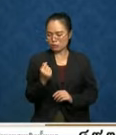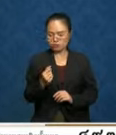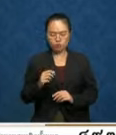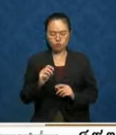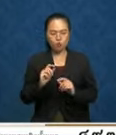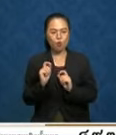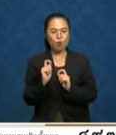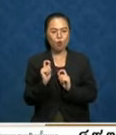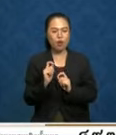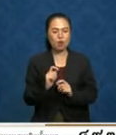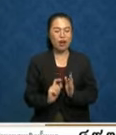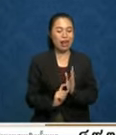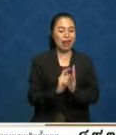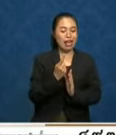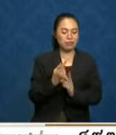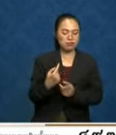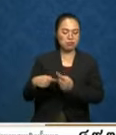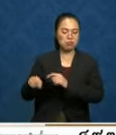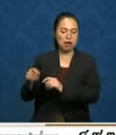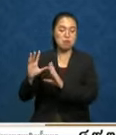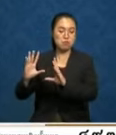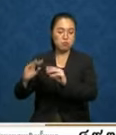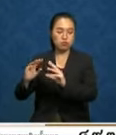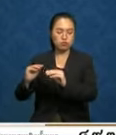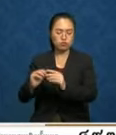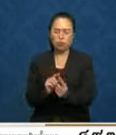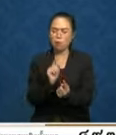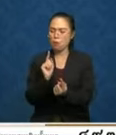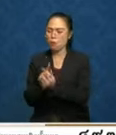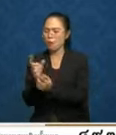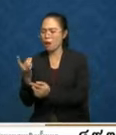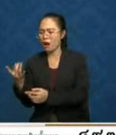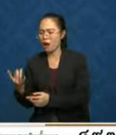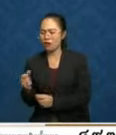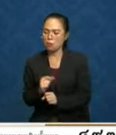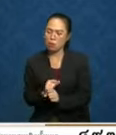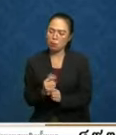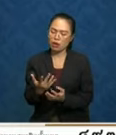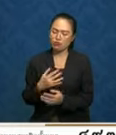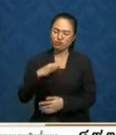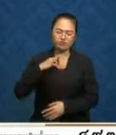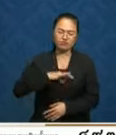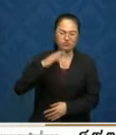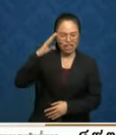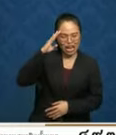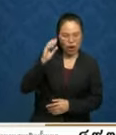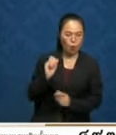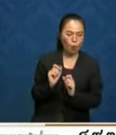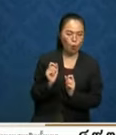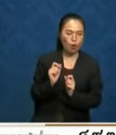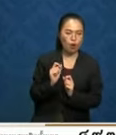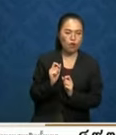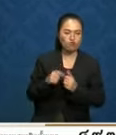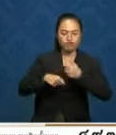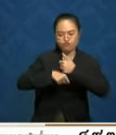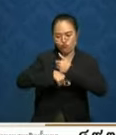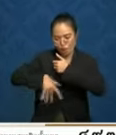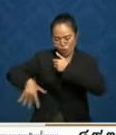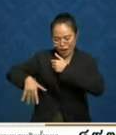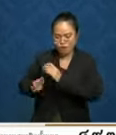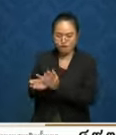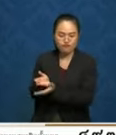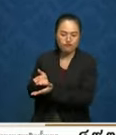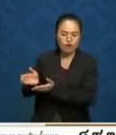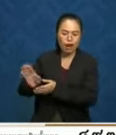ไปประชุมสภากลาโหมเนี่ยผมจะต้องไปเจออะไรบ้างเพราะภาพมันน่ากลัวมากโครงสร้างทั้งหมดเป็นฝ่ายกอง